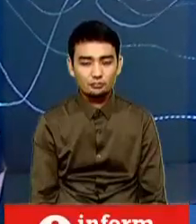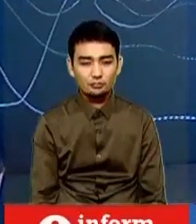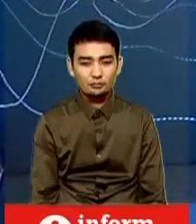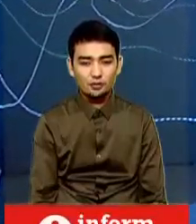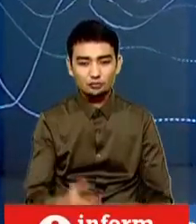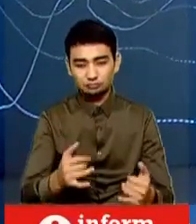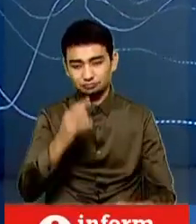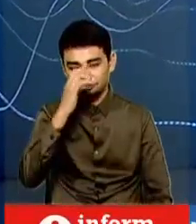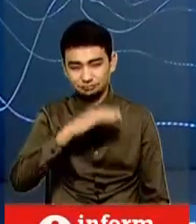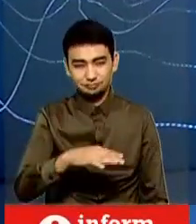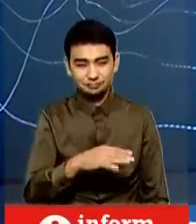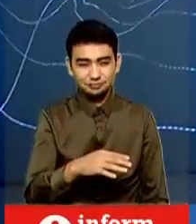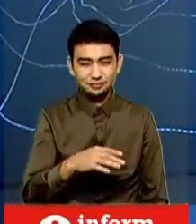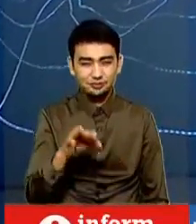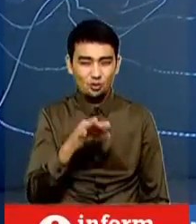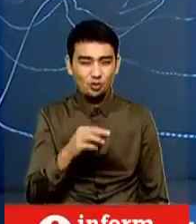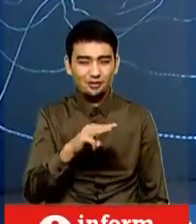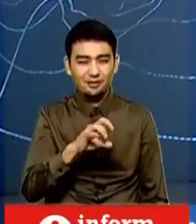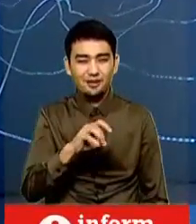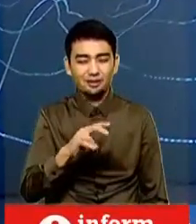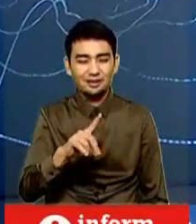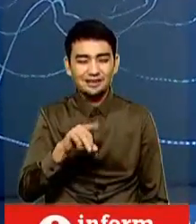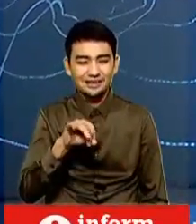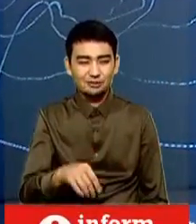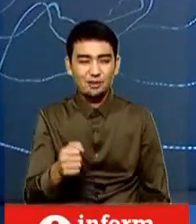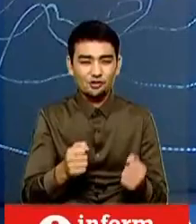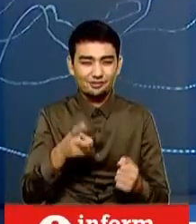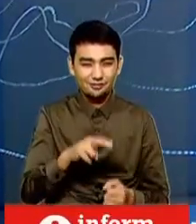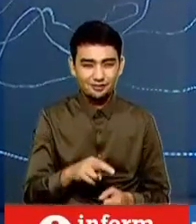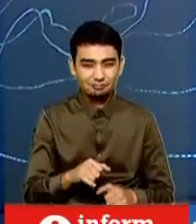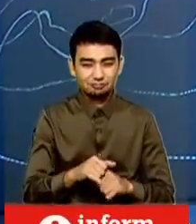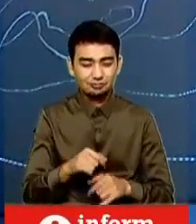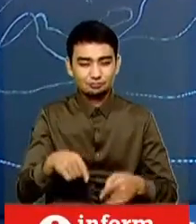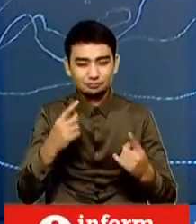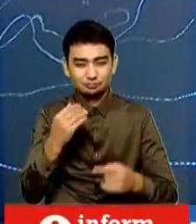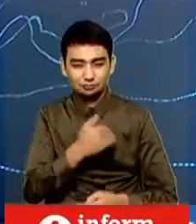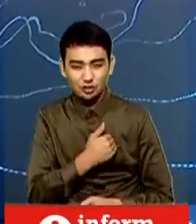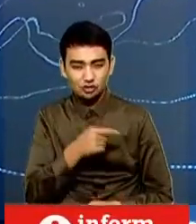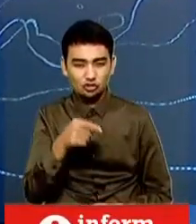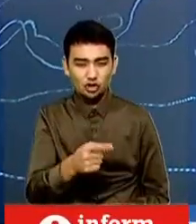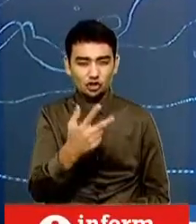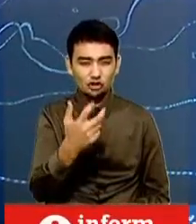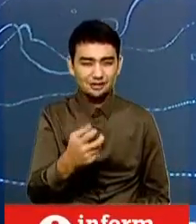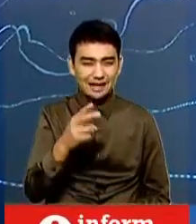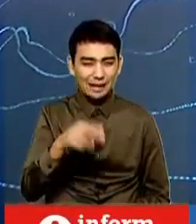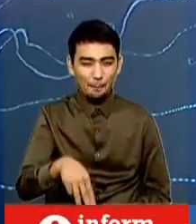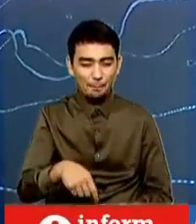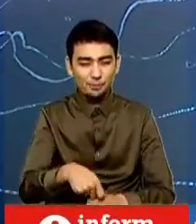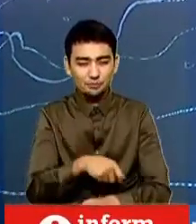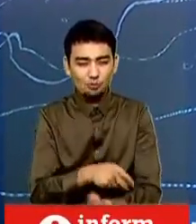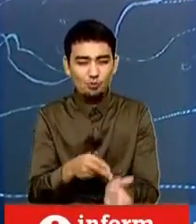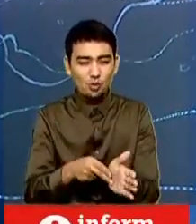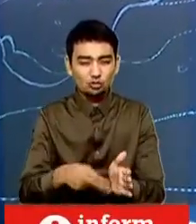Енді елімізде көлік транзиттік әлеуетін дамыту үшін 1300 шақырымнан астам темір жол салу жоспарлануда. Бұл туралы үкімет басшысы